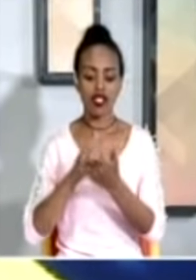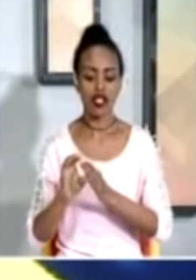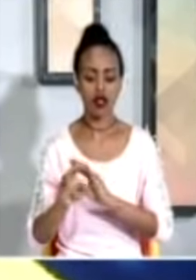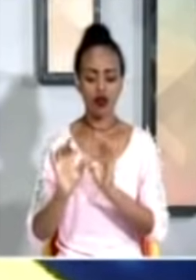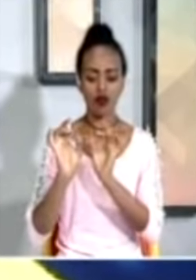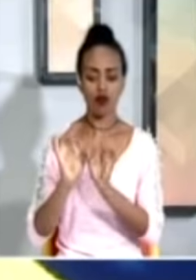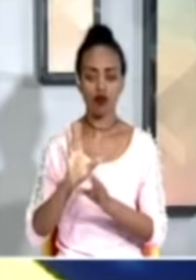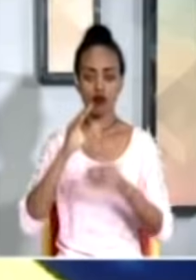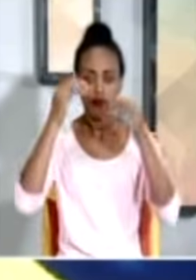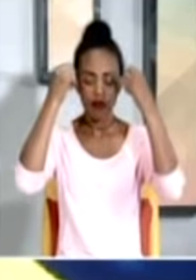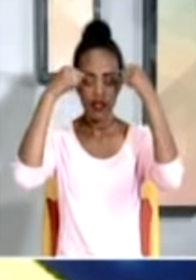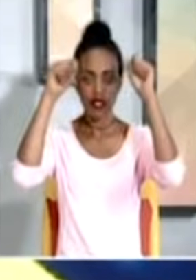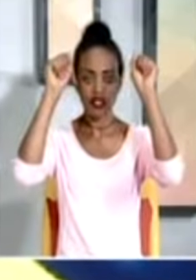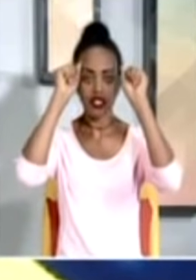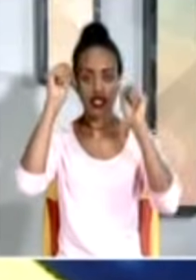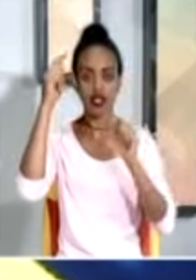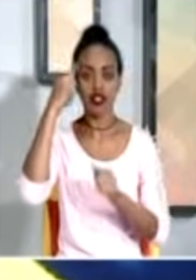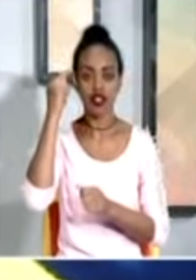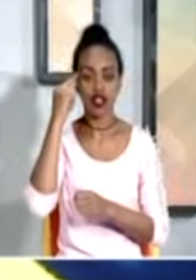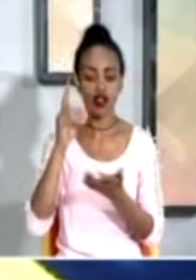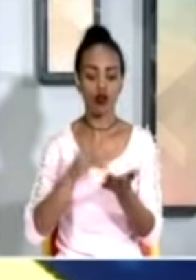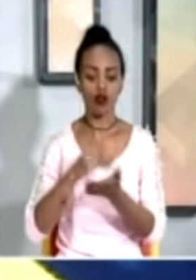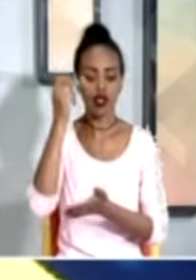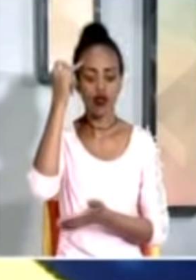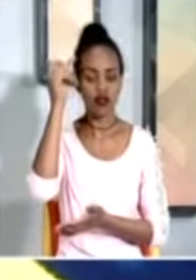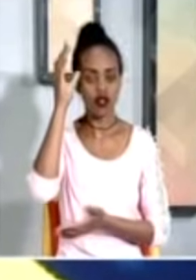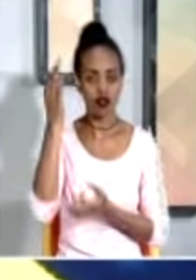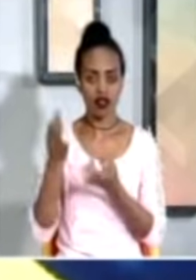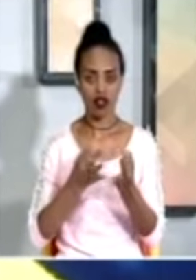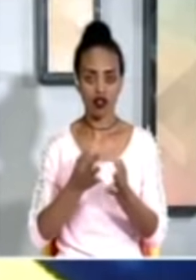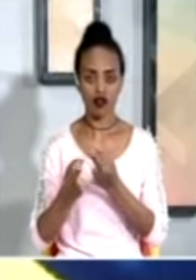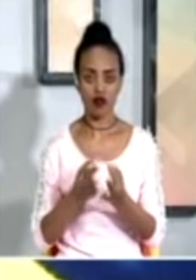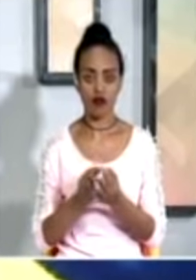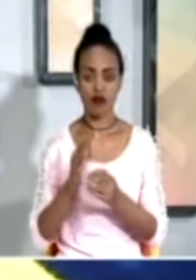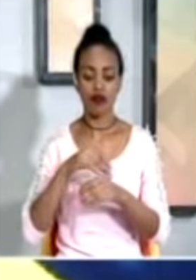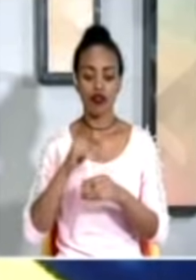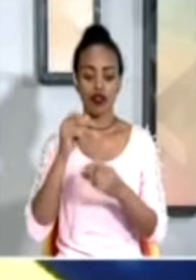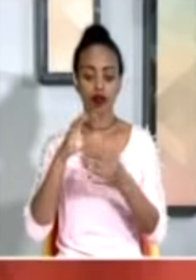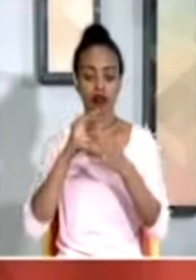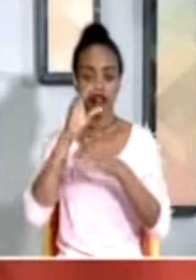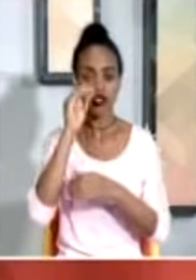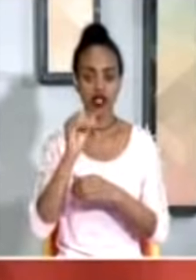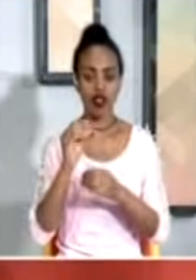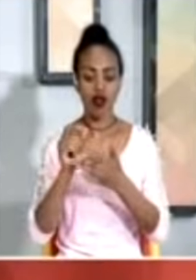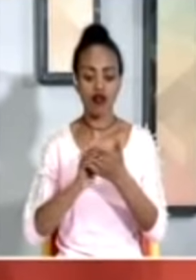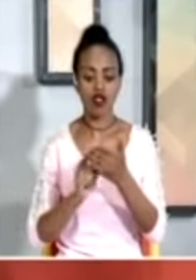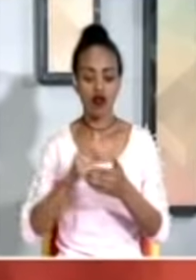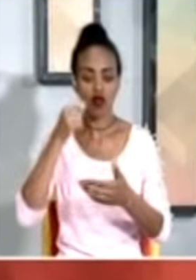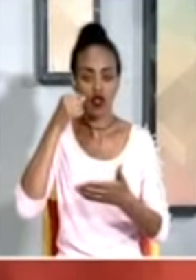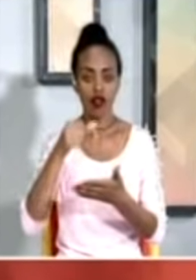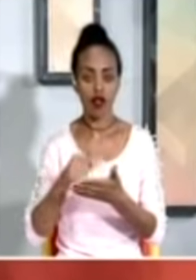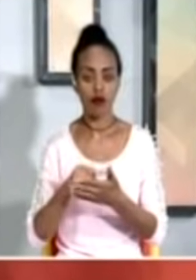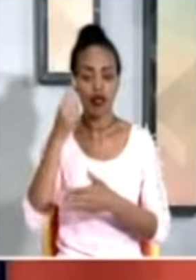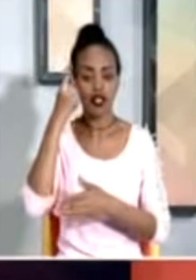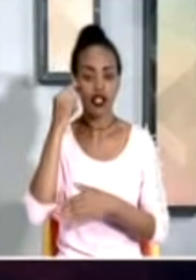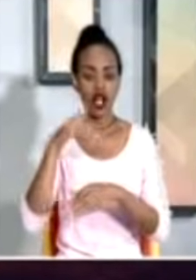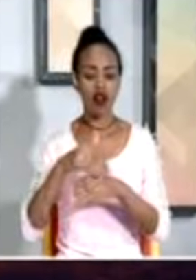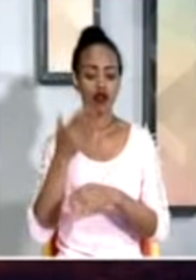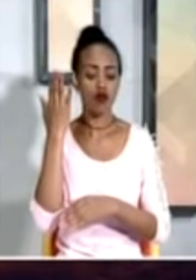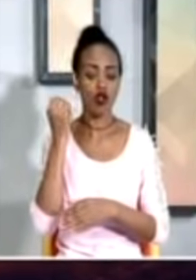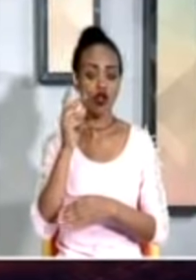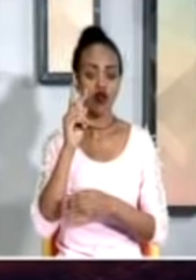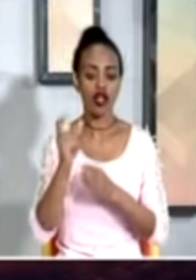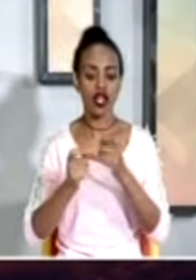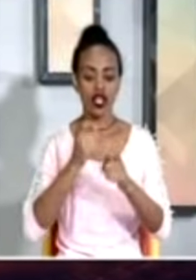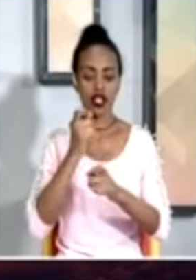ክኾንኖን ፕረዚደንት ትግራይ ዶክተር ደብረፅዮን ገብረ ሚካኤል ገሊፁ። ዶክተር ደብረፅዮን ንማሕበረሰብ ዓለም ኣብ ዝፀሓፍዎ ደብዳበ ትግራይ ኣብቶም ዝሓለፉ